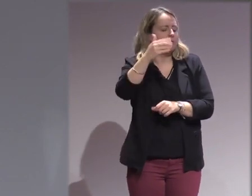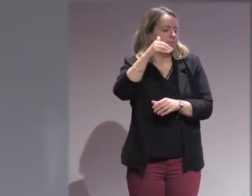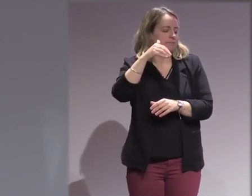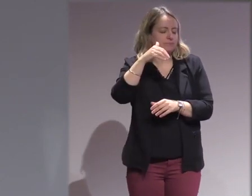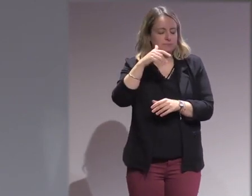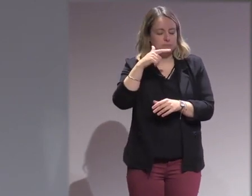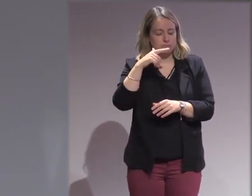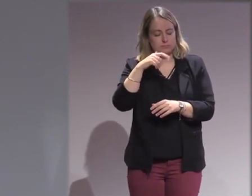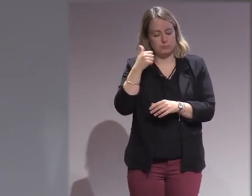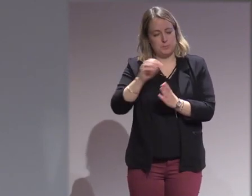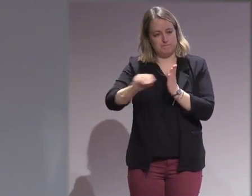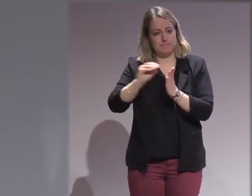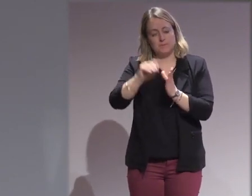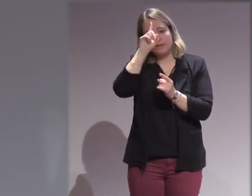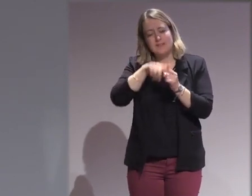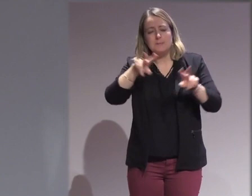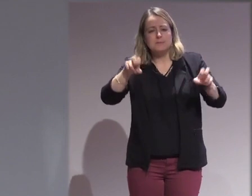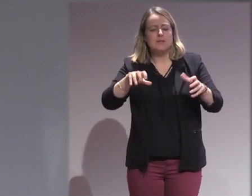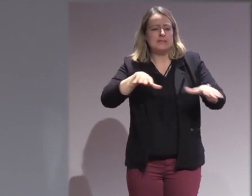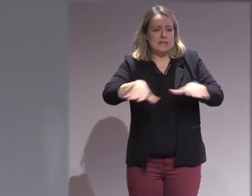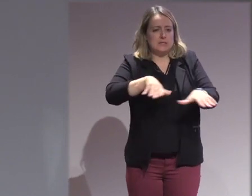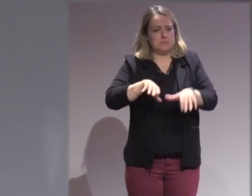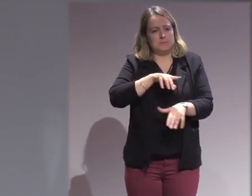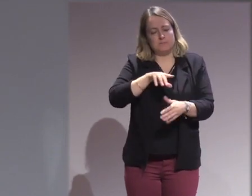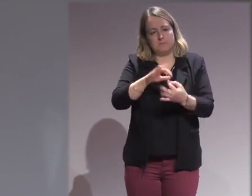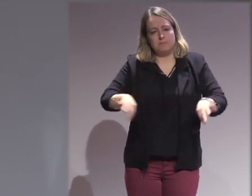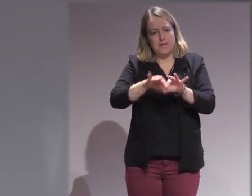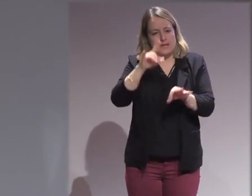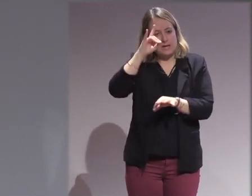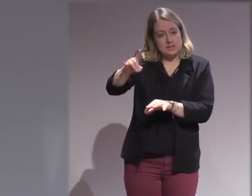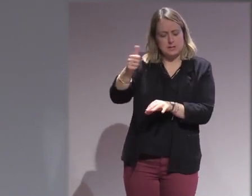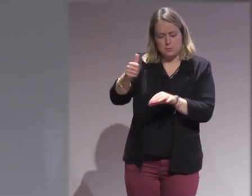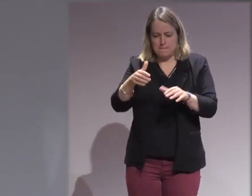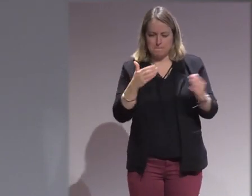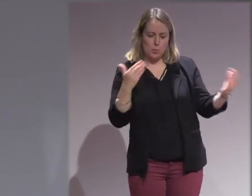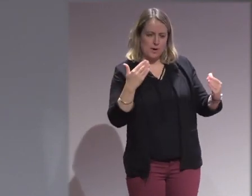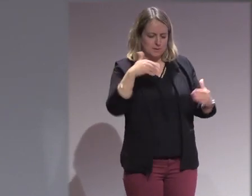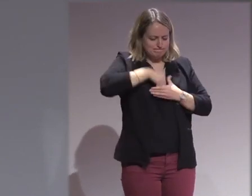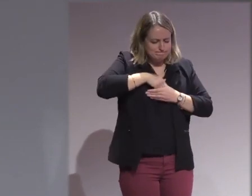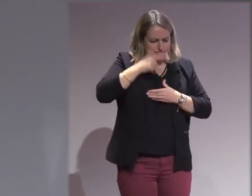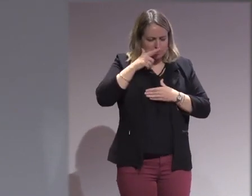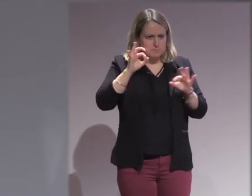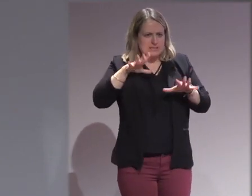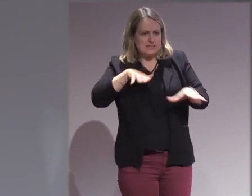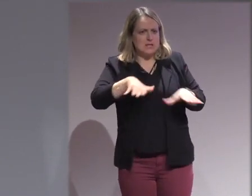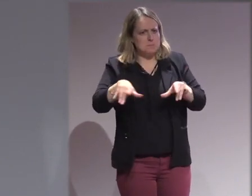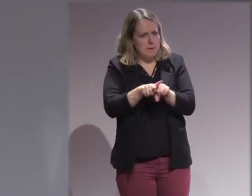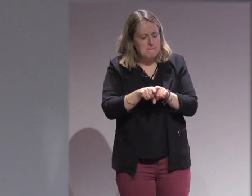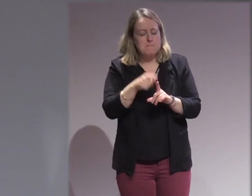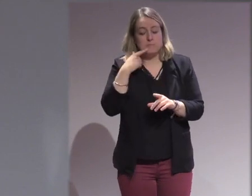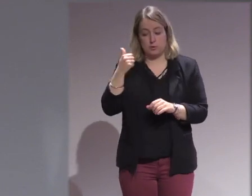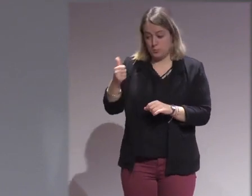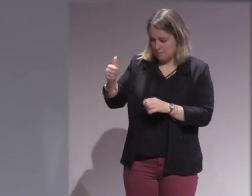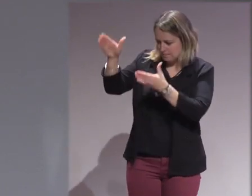qui était en lien avec le séisme en Haïti et où il parlait beaucoup de son séisme intérieur. C'était vraiment un artiste et une personne adoptée